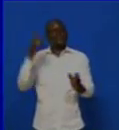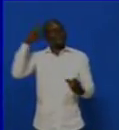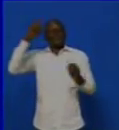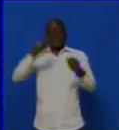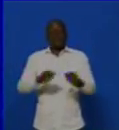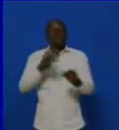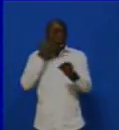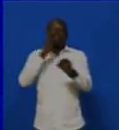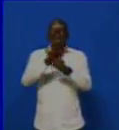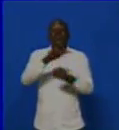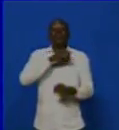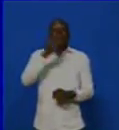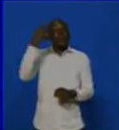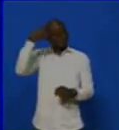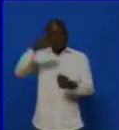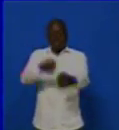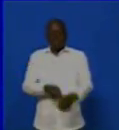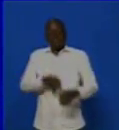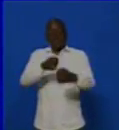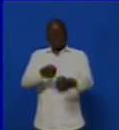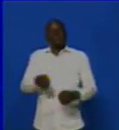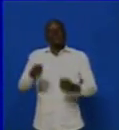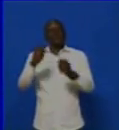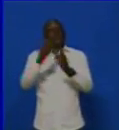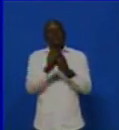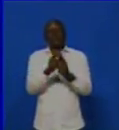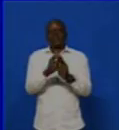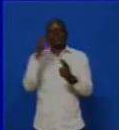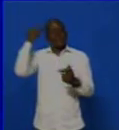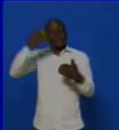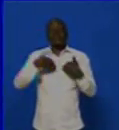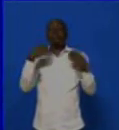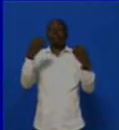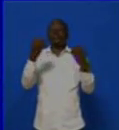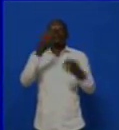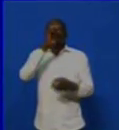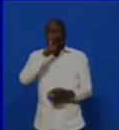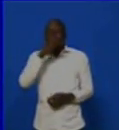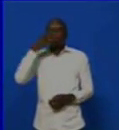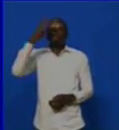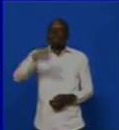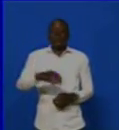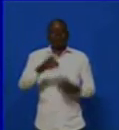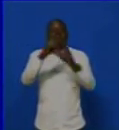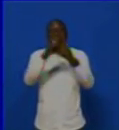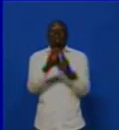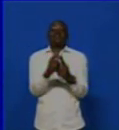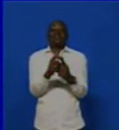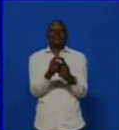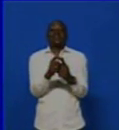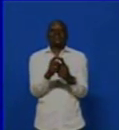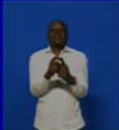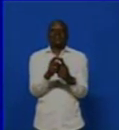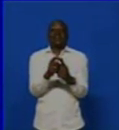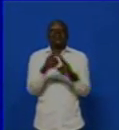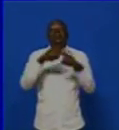la culture des riz. Et c'est vrai qu'il y a beaucoup d'eau, ce qui n'est pas en fait mauvais pour le riz. Et contrairement